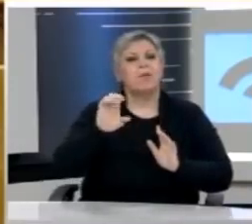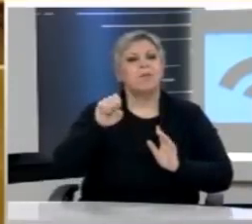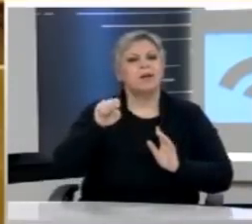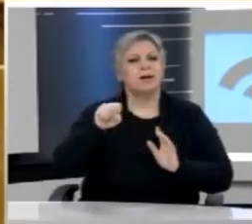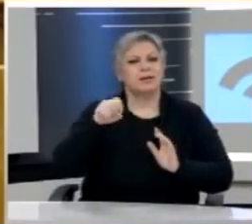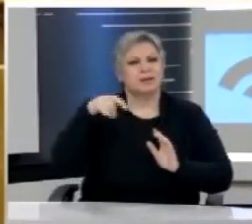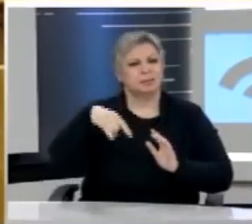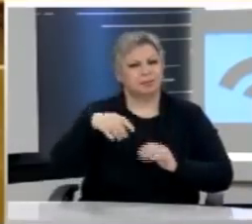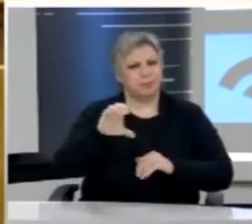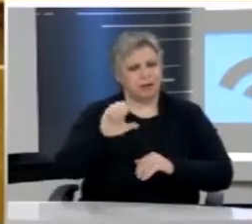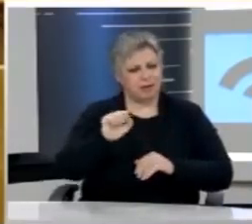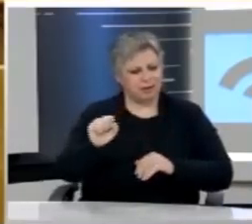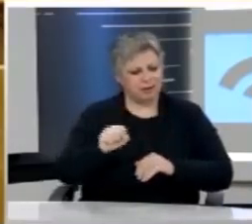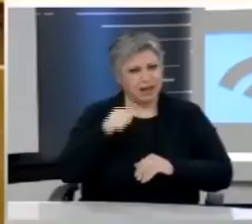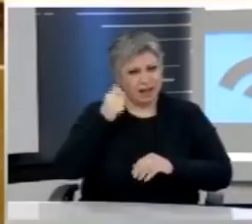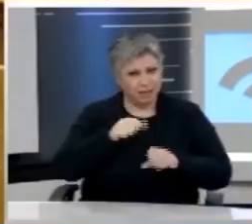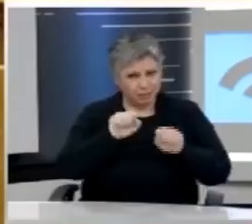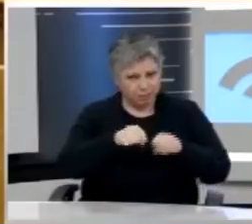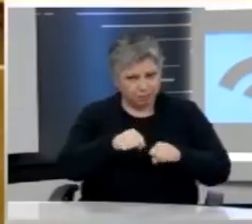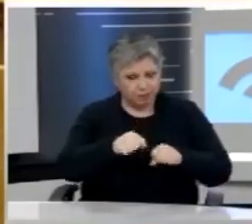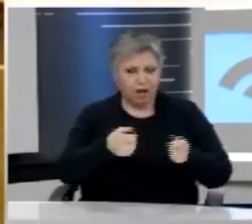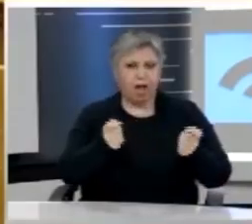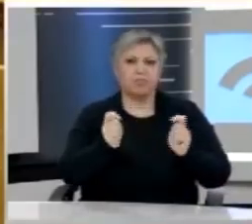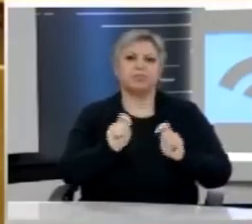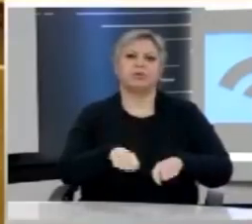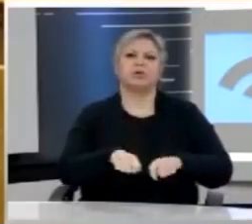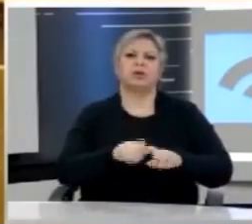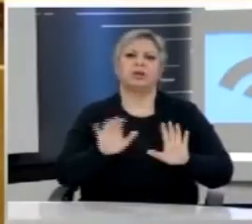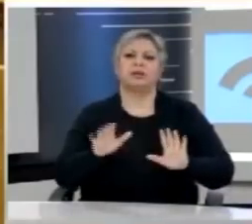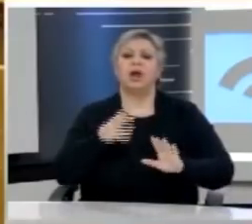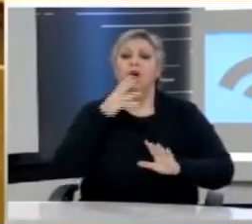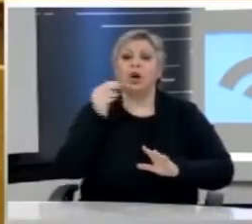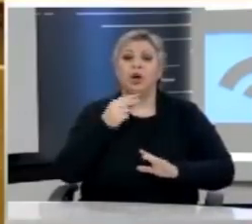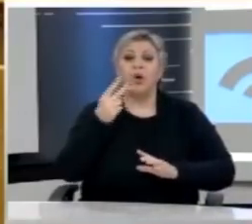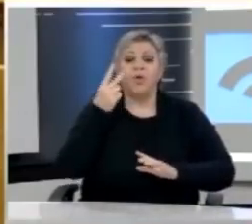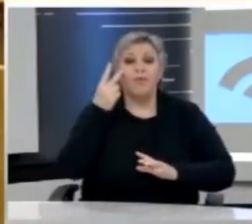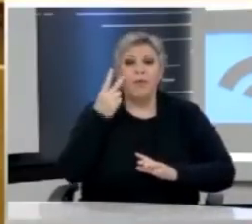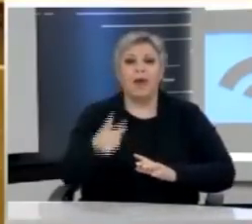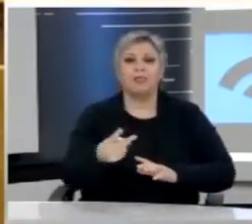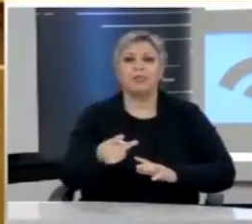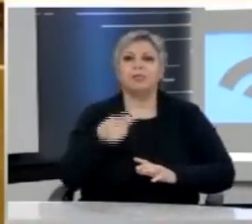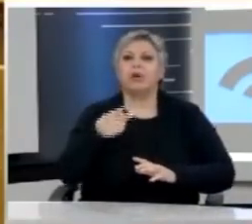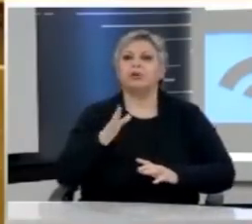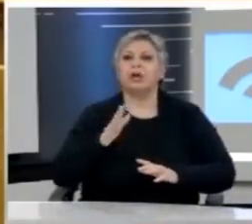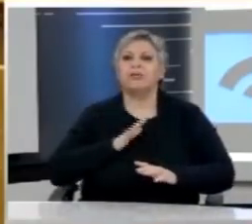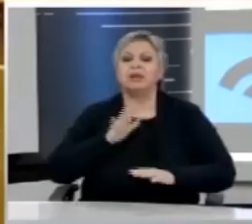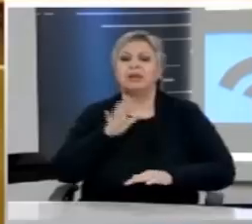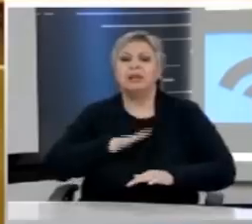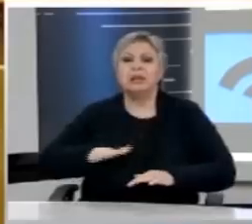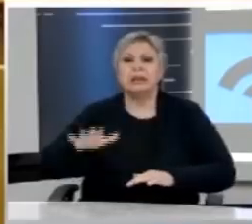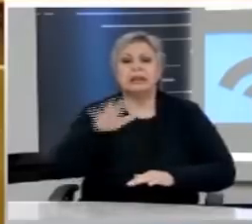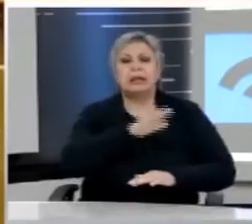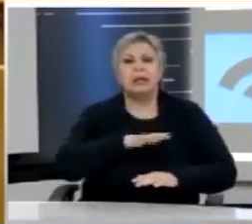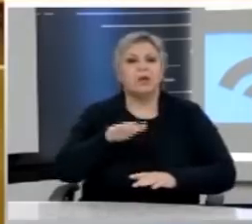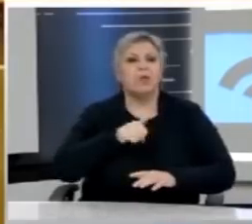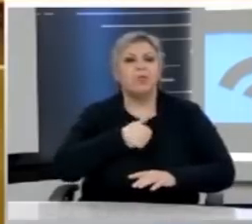προσπάθεια της κυβέρνησης να αλυσοδέσει τους λαούς των Δυτικών Βαλκανίων, στη φυλακή του ΝΑΤΟ, στην